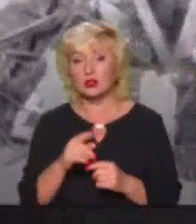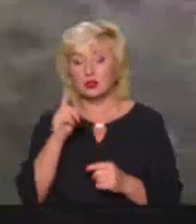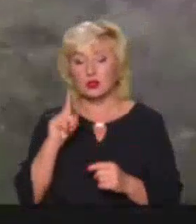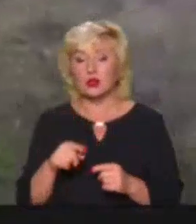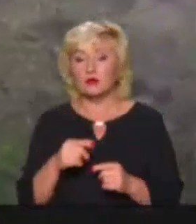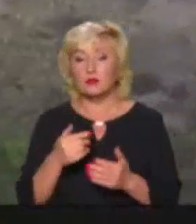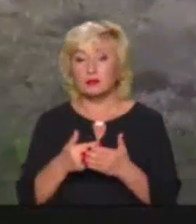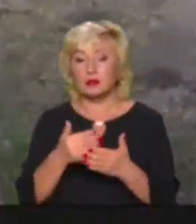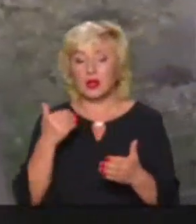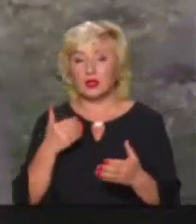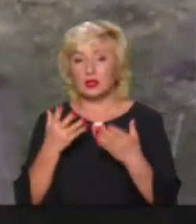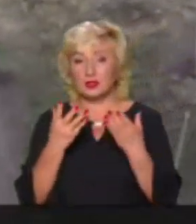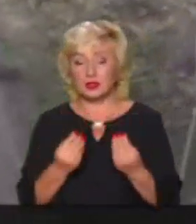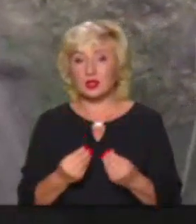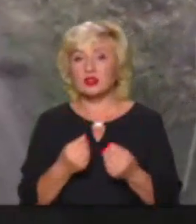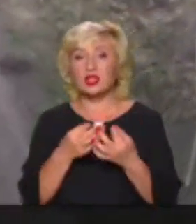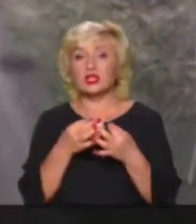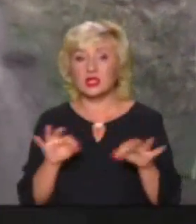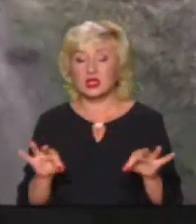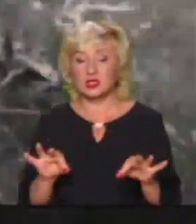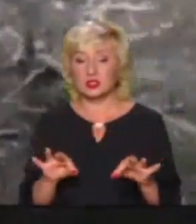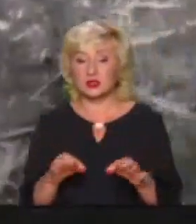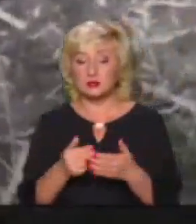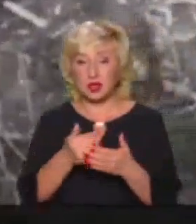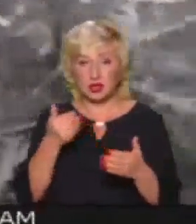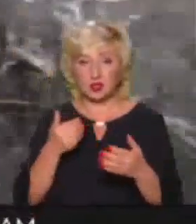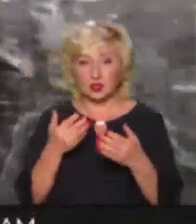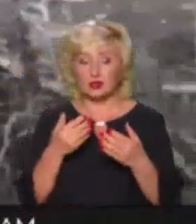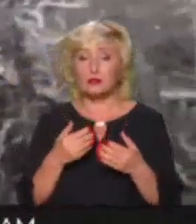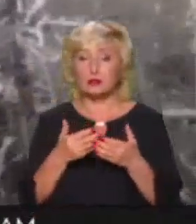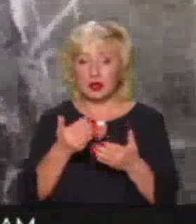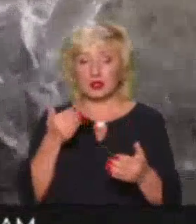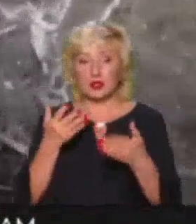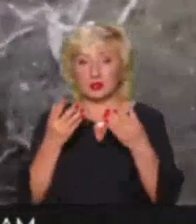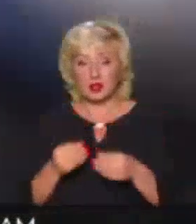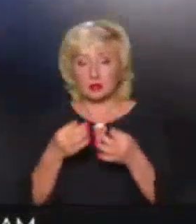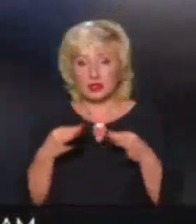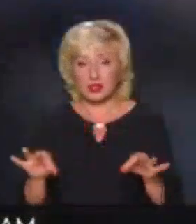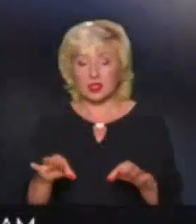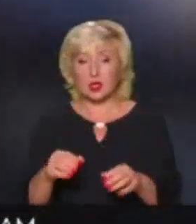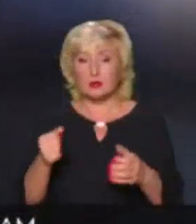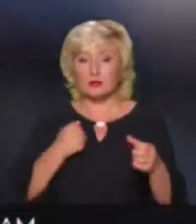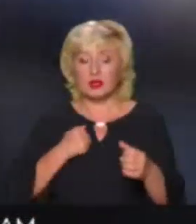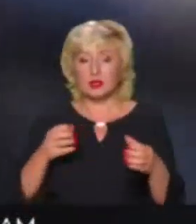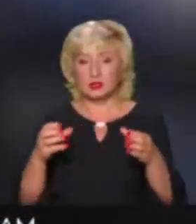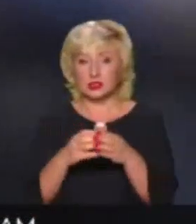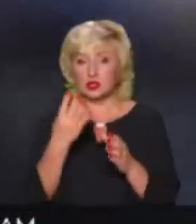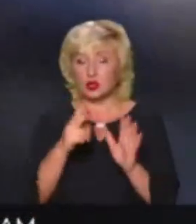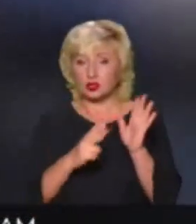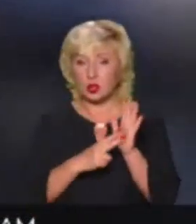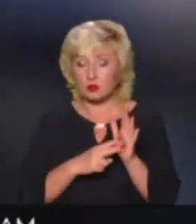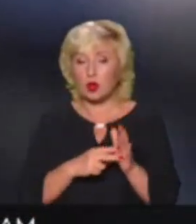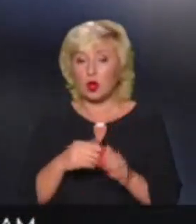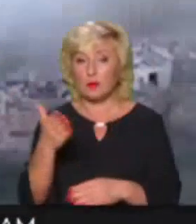переддень для Незалежності в переддень Незалежності дня незалежності бійці 47-ї бригади встановили у роботаному